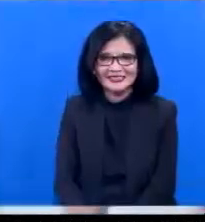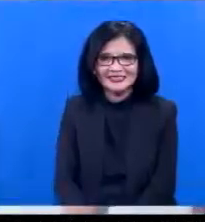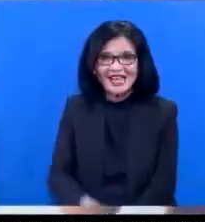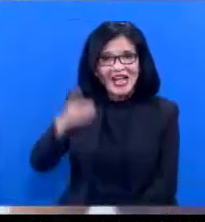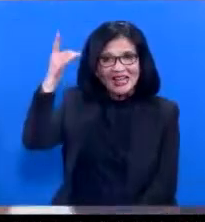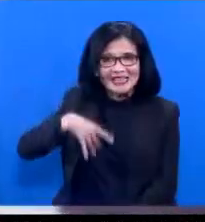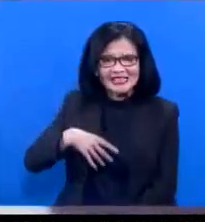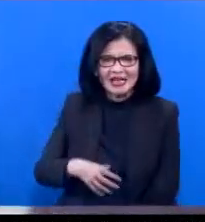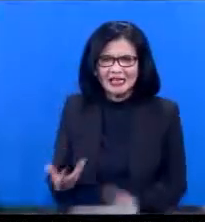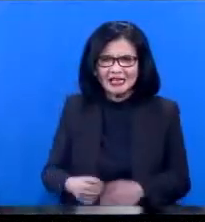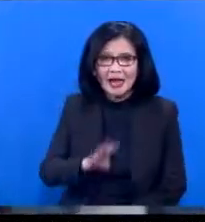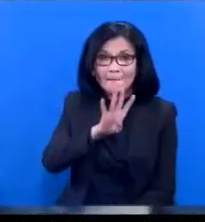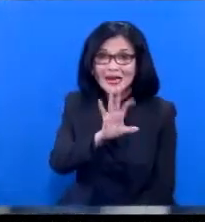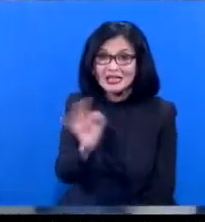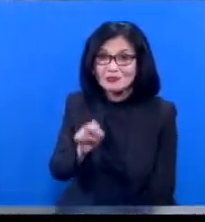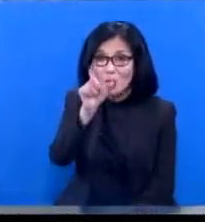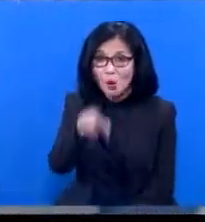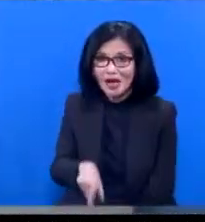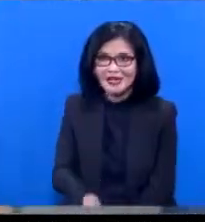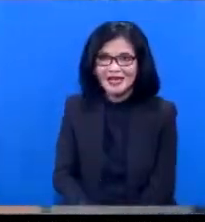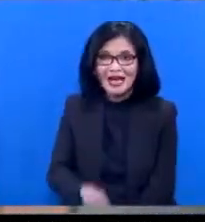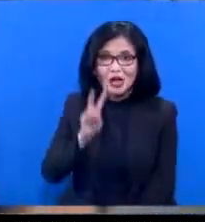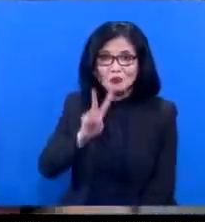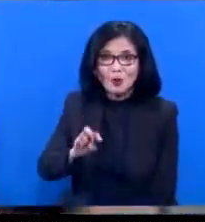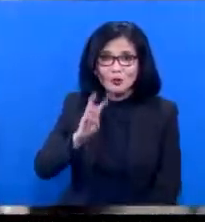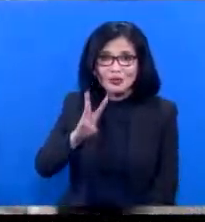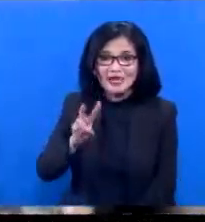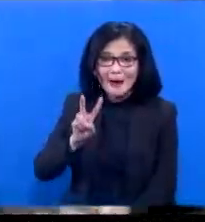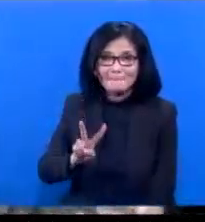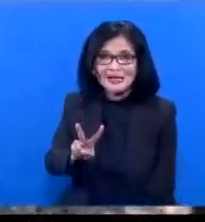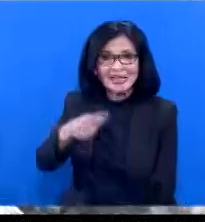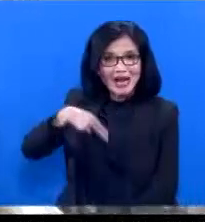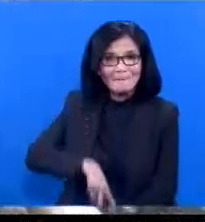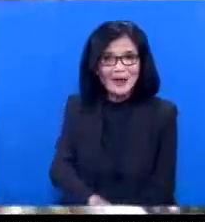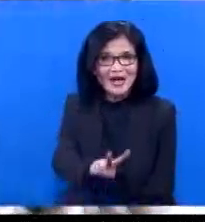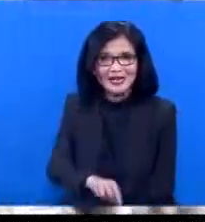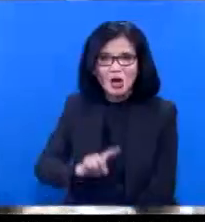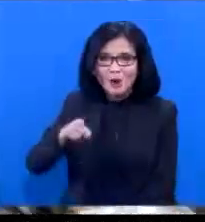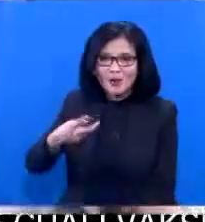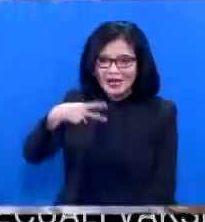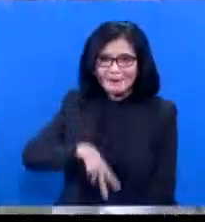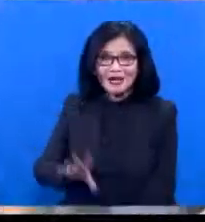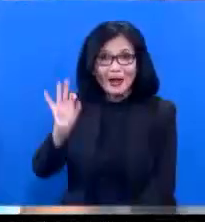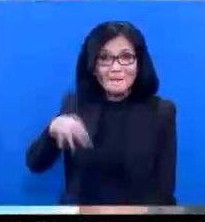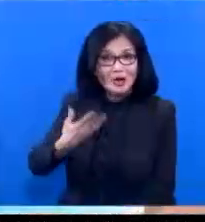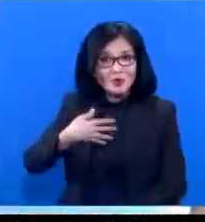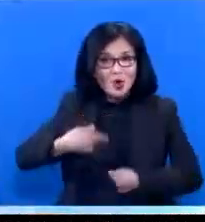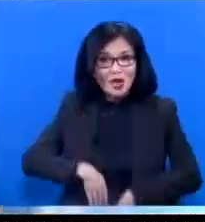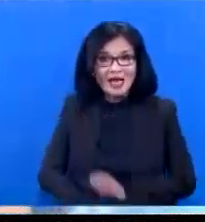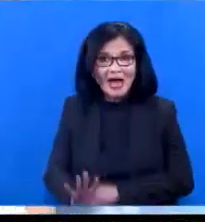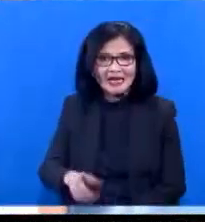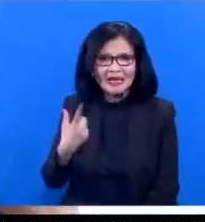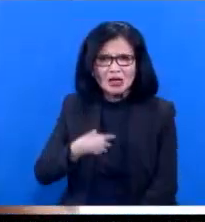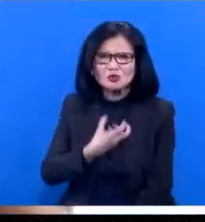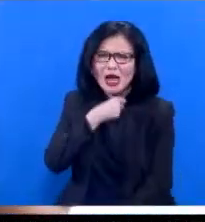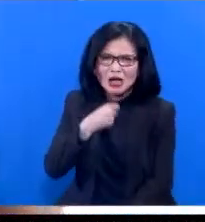yang berpenduduk sekitar 4.000 jiwa ini, ada 23 pasang kembar. Mulai dari kembar yang baru saja lahir hingga yang usianya